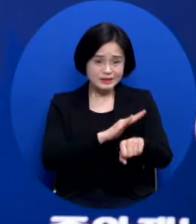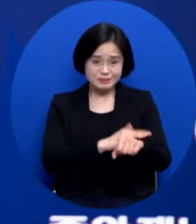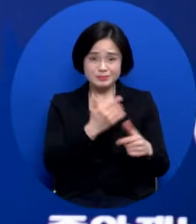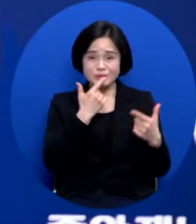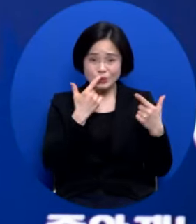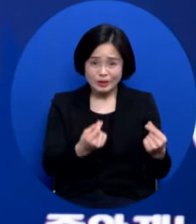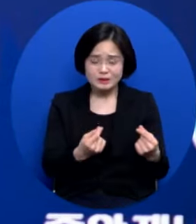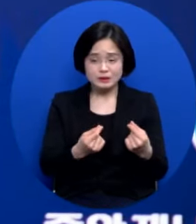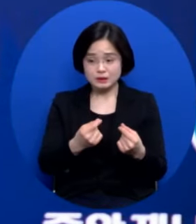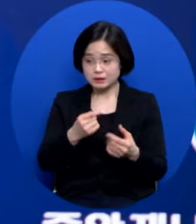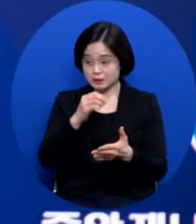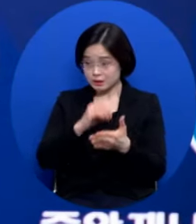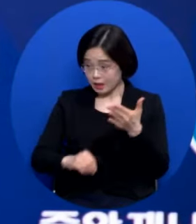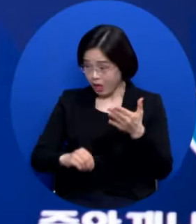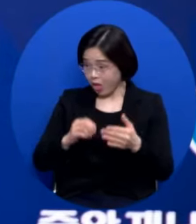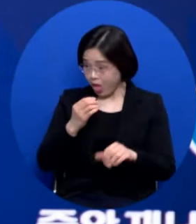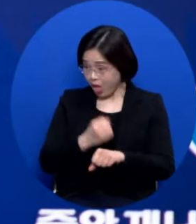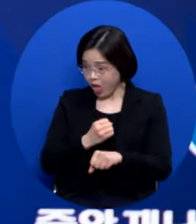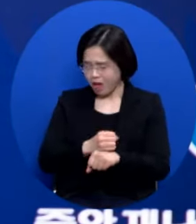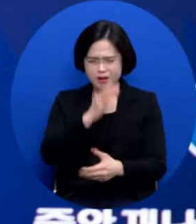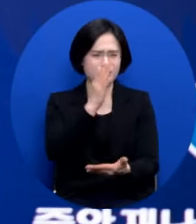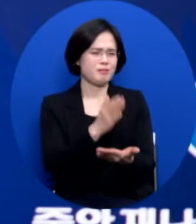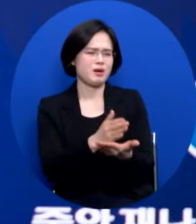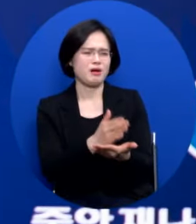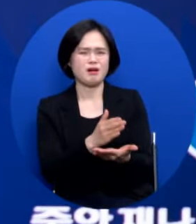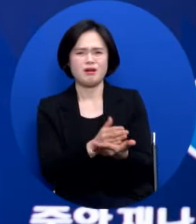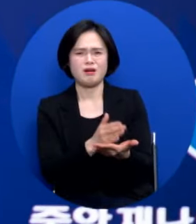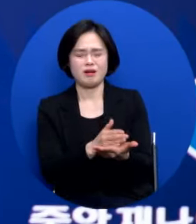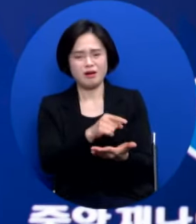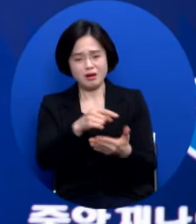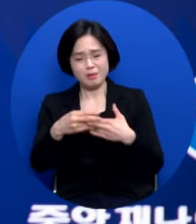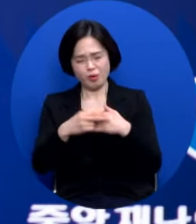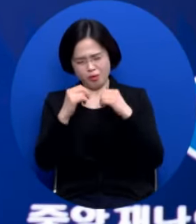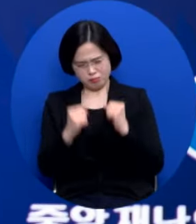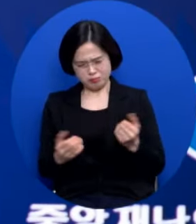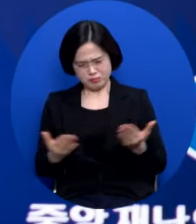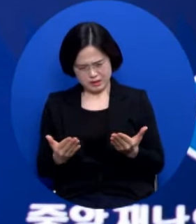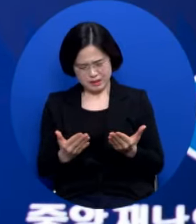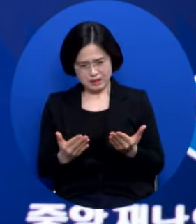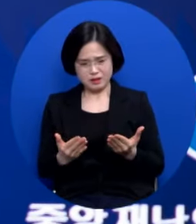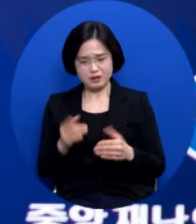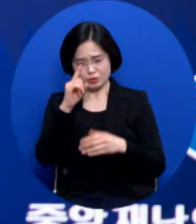곁을 지키면서 전공의들이 돌아오도록 정부와 함께 지혜를 모아달라고 당부했습니다.